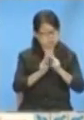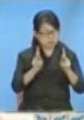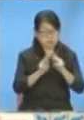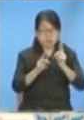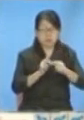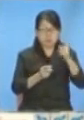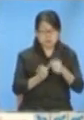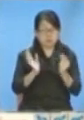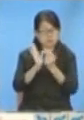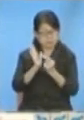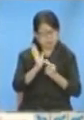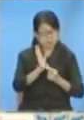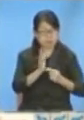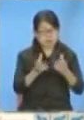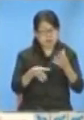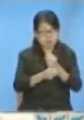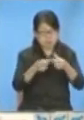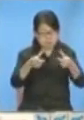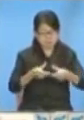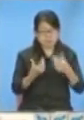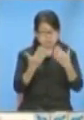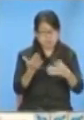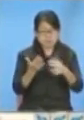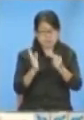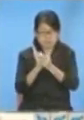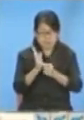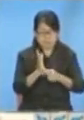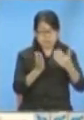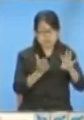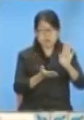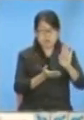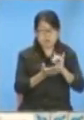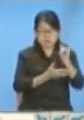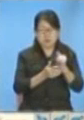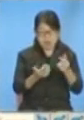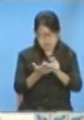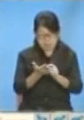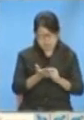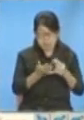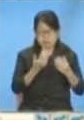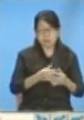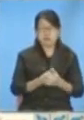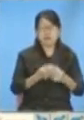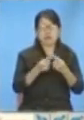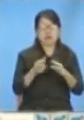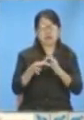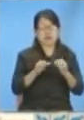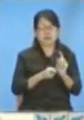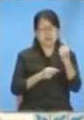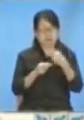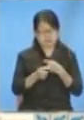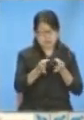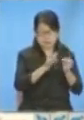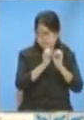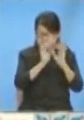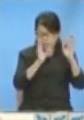ก็ต้องระบุไว้ในรายงานท่านก็ระบุไว้ในรายงานแล้วนะครับพอท่านระบุไว้ในรายงานแล้วประเด็นต่อไปที่ผมจะชี้ให้ท่านประธ